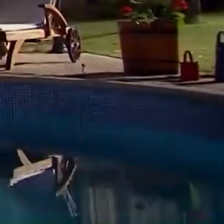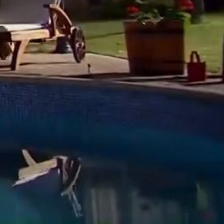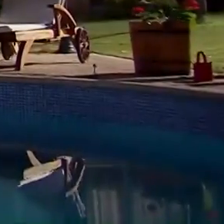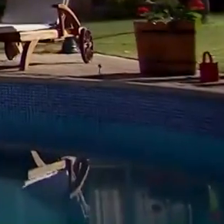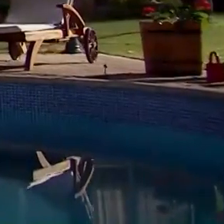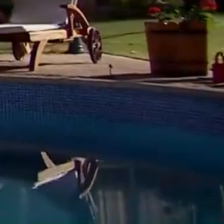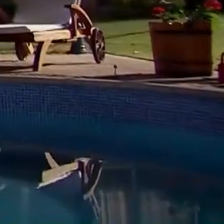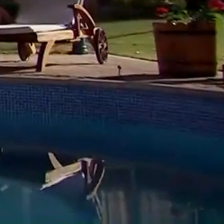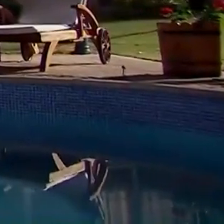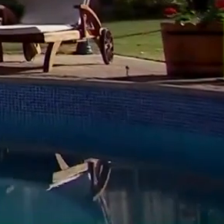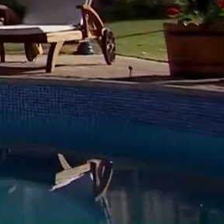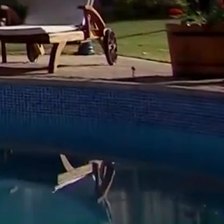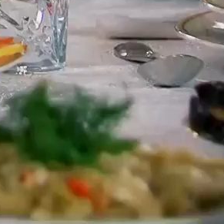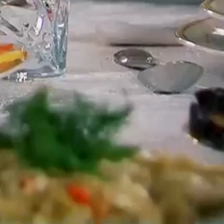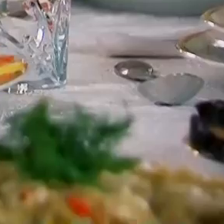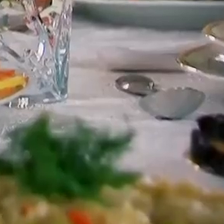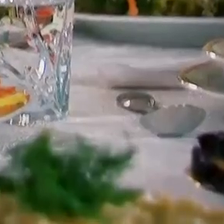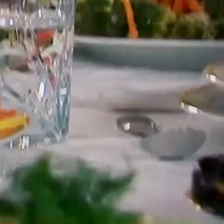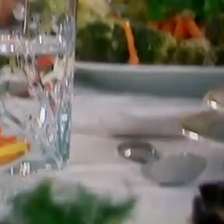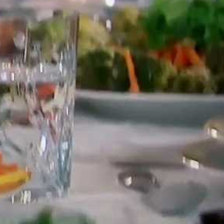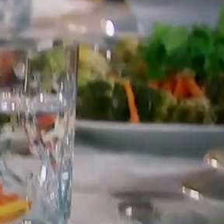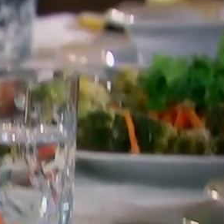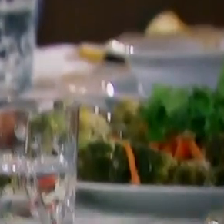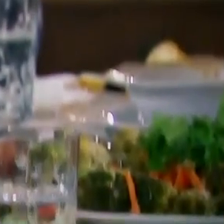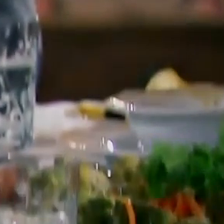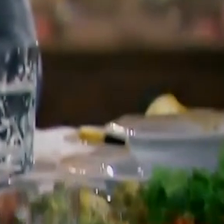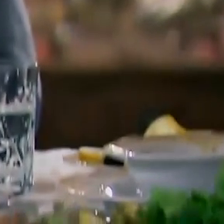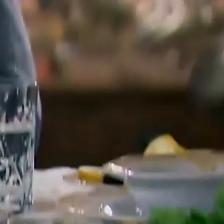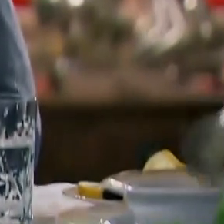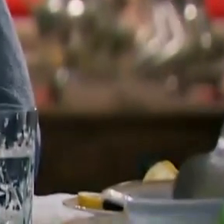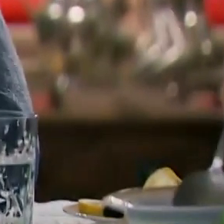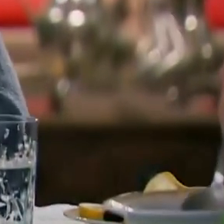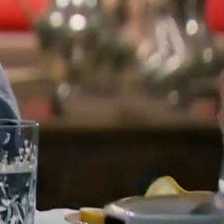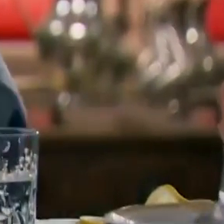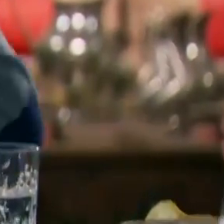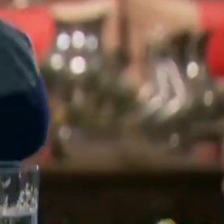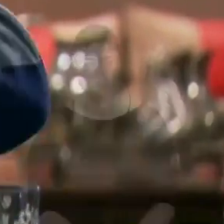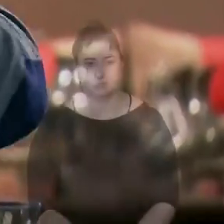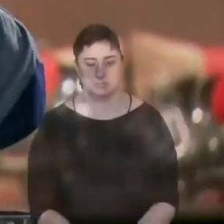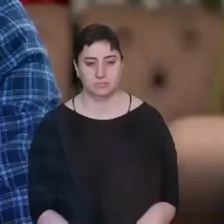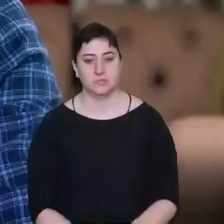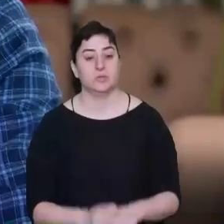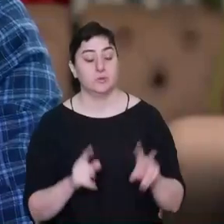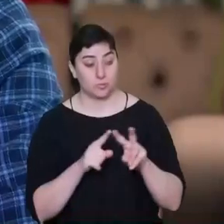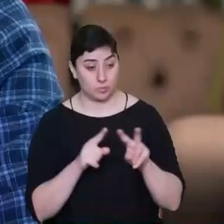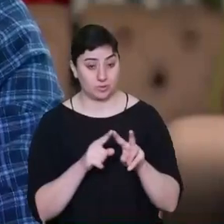sandal, villanın havuz tarafı. Ailece akşam yemeği yiyorlar. Kemal çorbasını kaşıkladı.